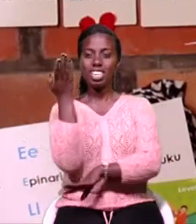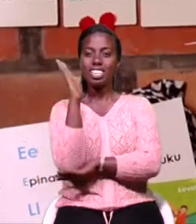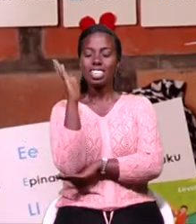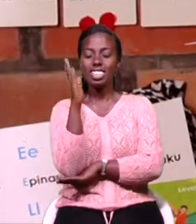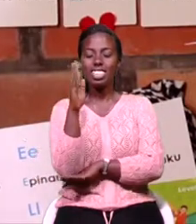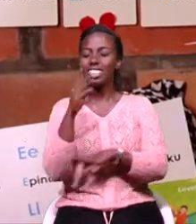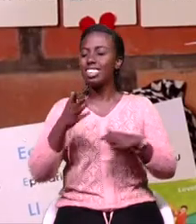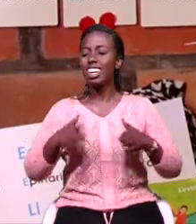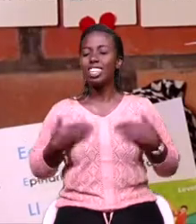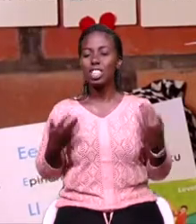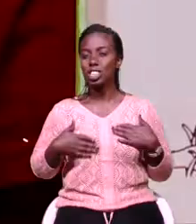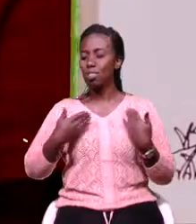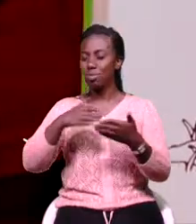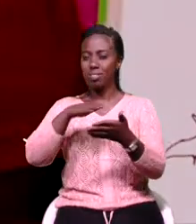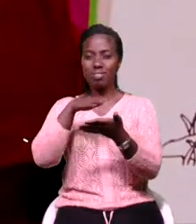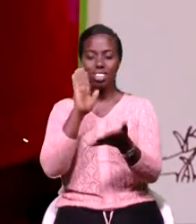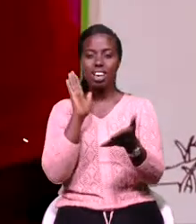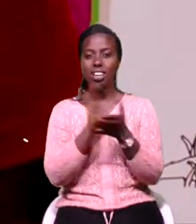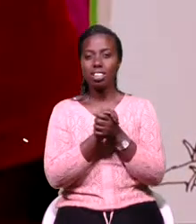kinezerewe, byiza cyane.